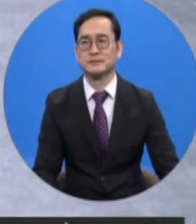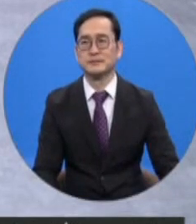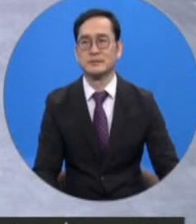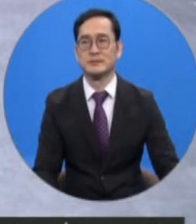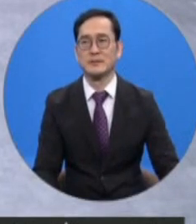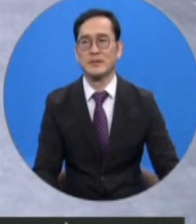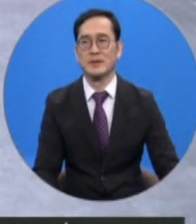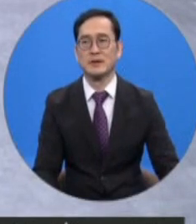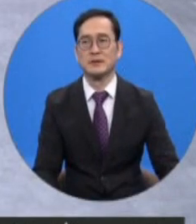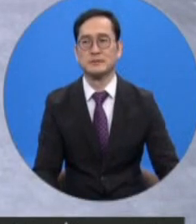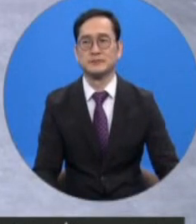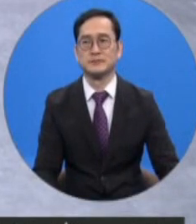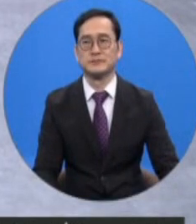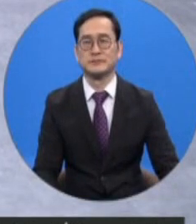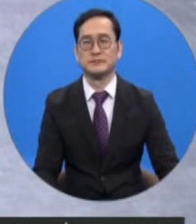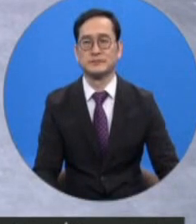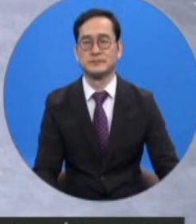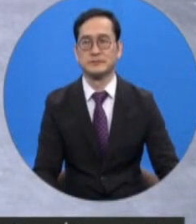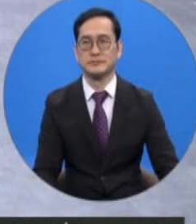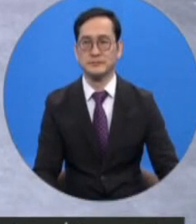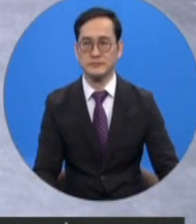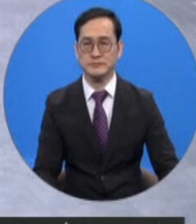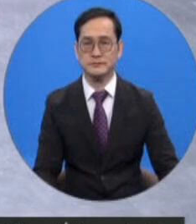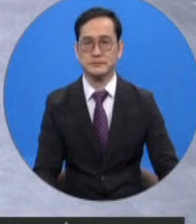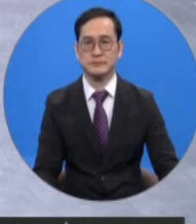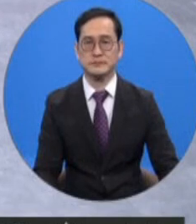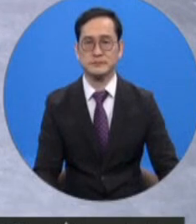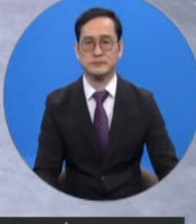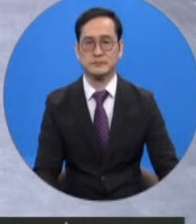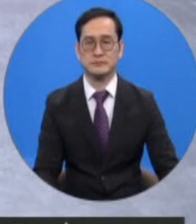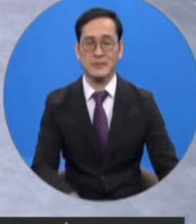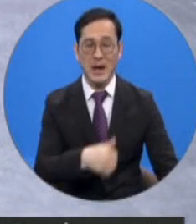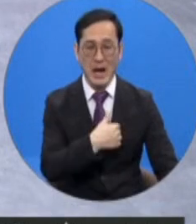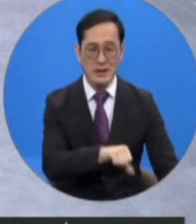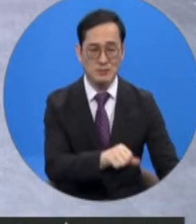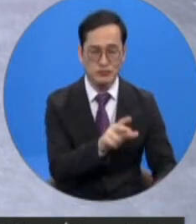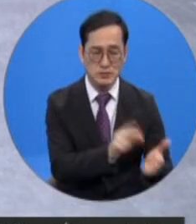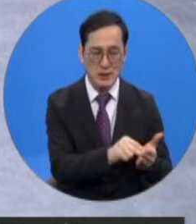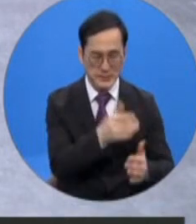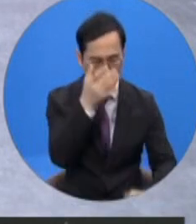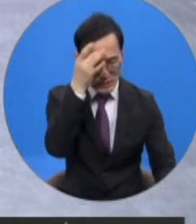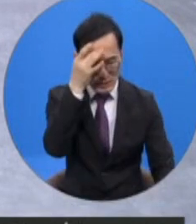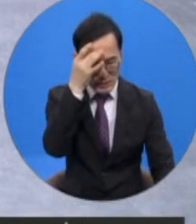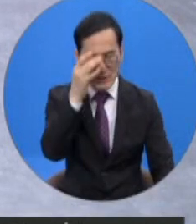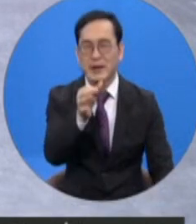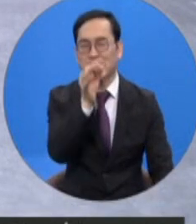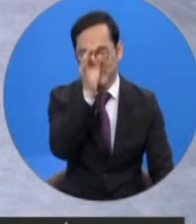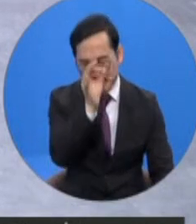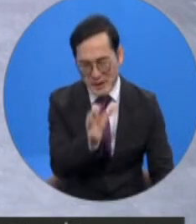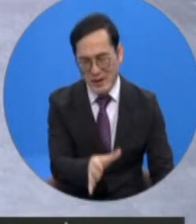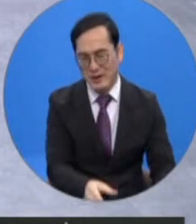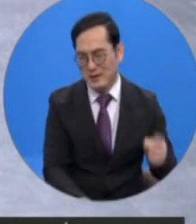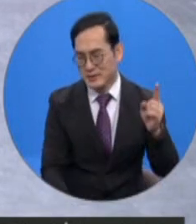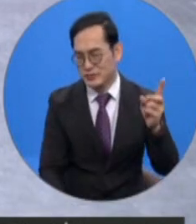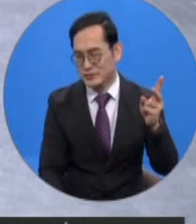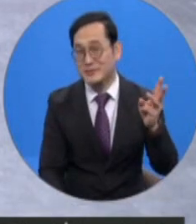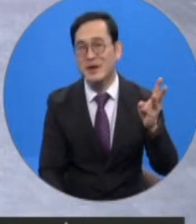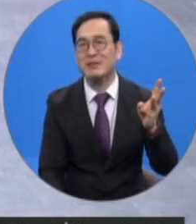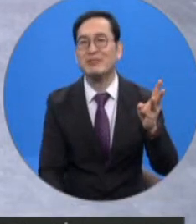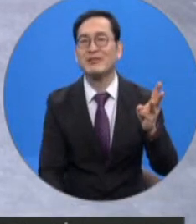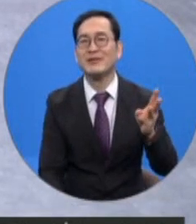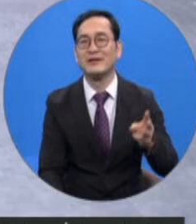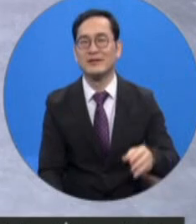도박에 이어 성매매 의혹까지. 이번엔 아들 하루에 세 번 사과. 도박과